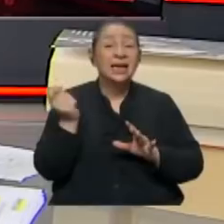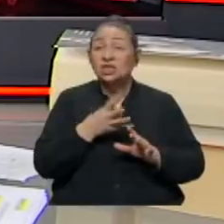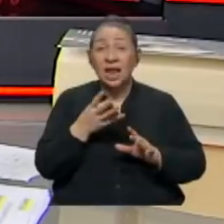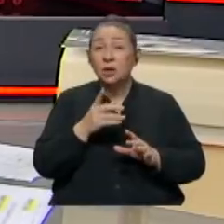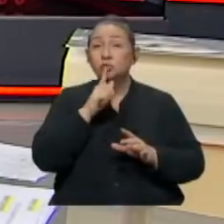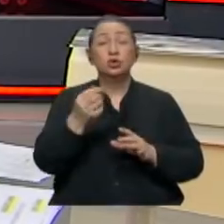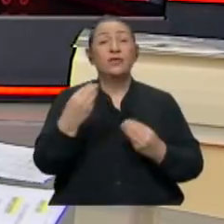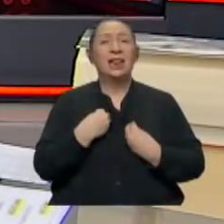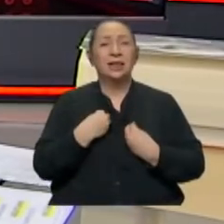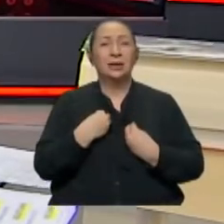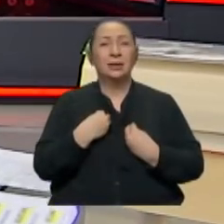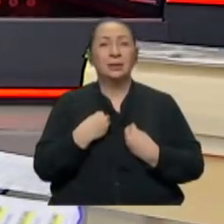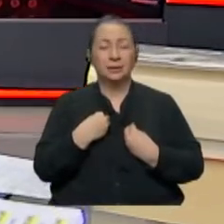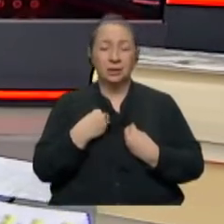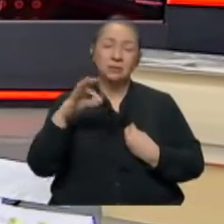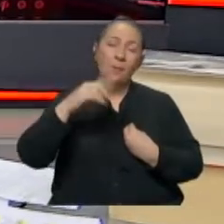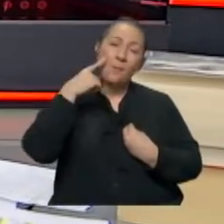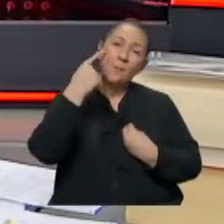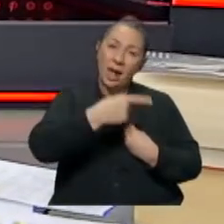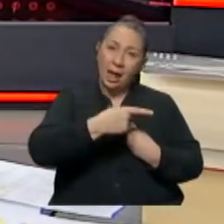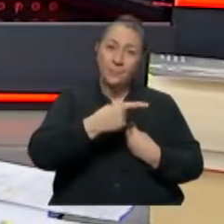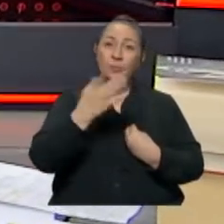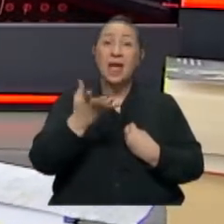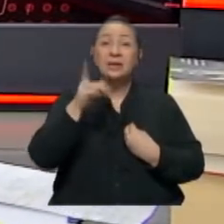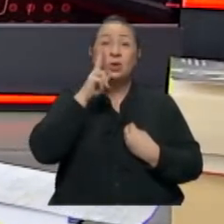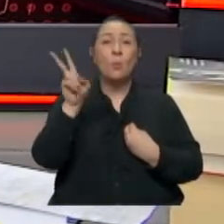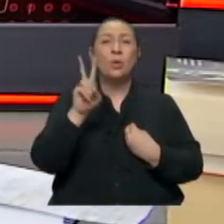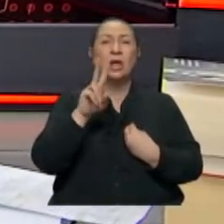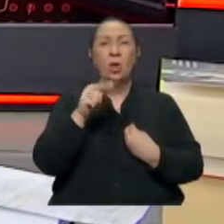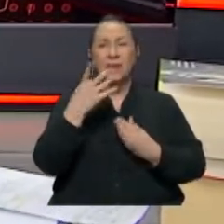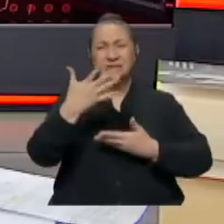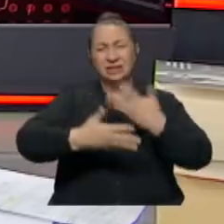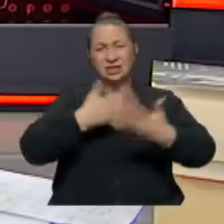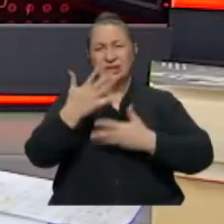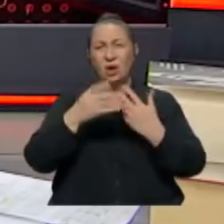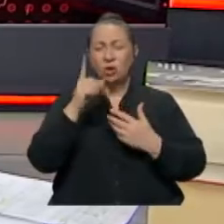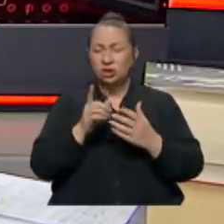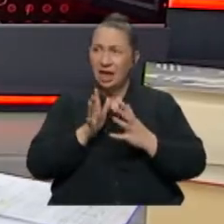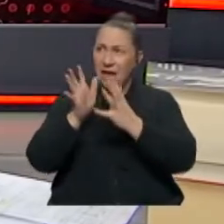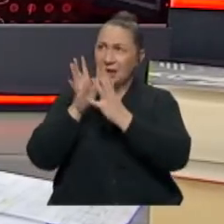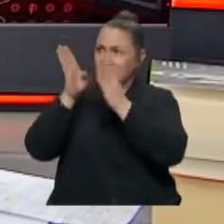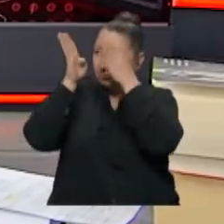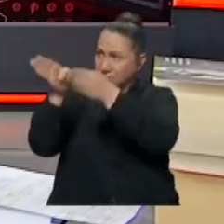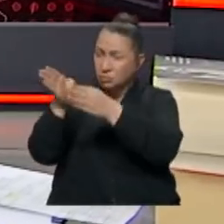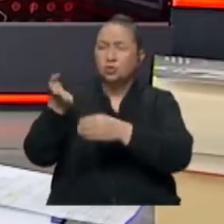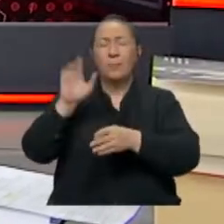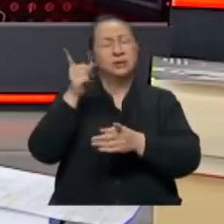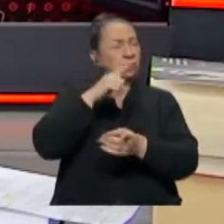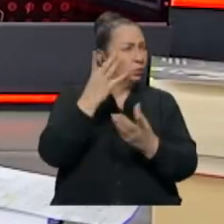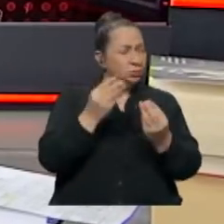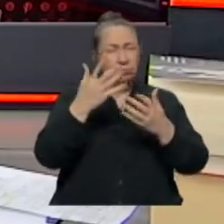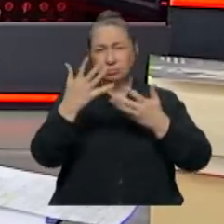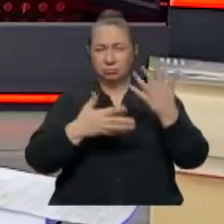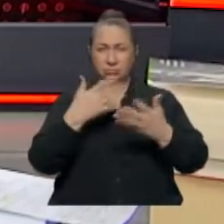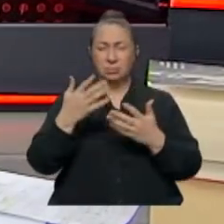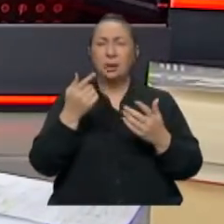kere vaatte bulundu Şimdi bakalım bu en son model O da biraz karıştı ya önce ihracat odaklı sonra başka bir şey oldu